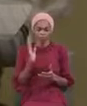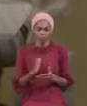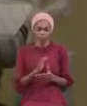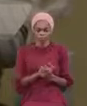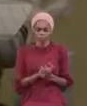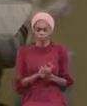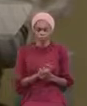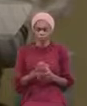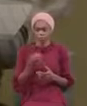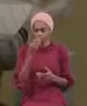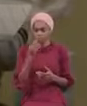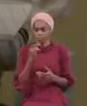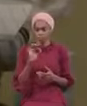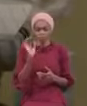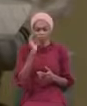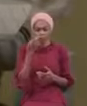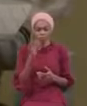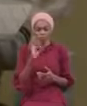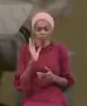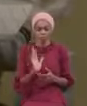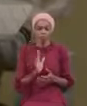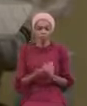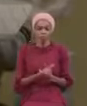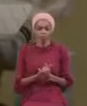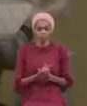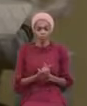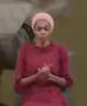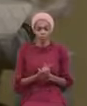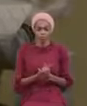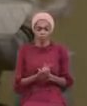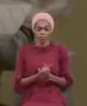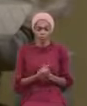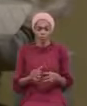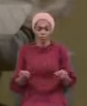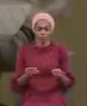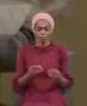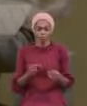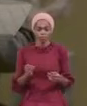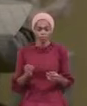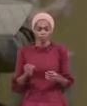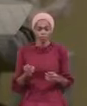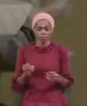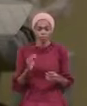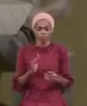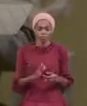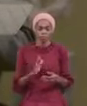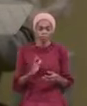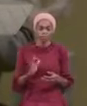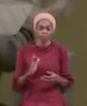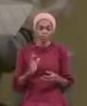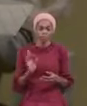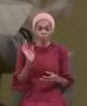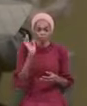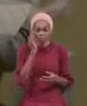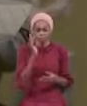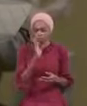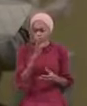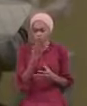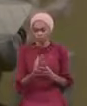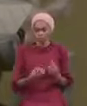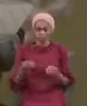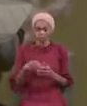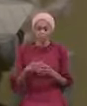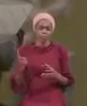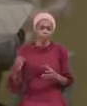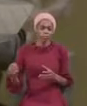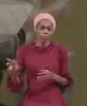fruits de la terre et la vie ne sera pas stérile dans vos campagnes dit l'Éternel des